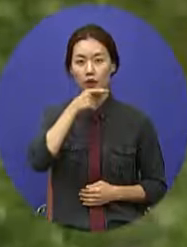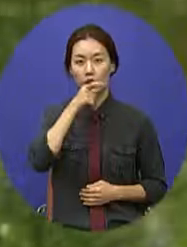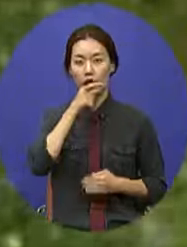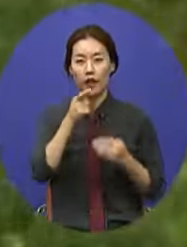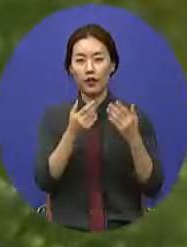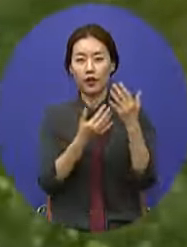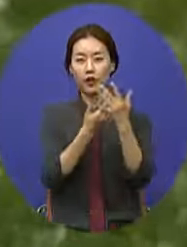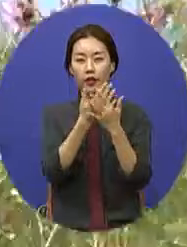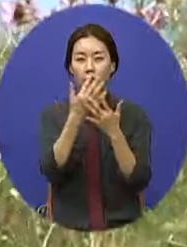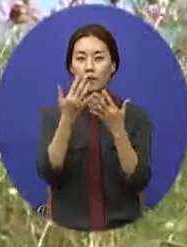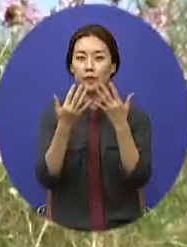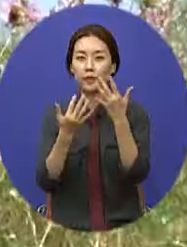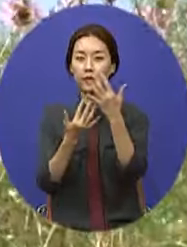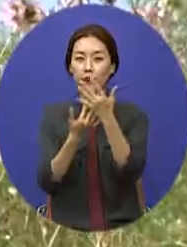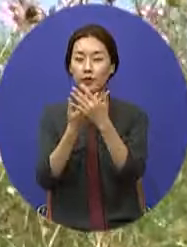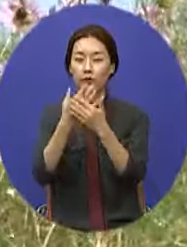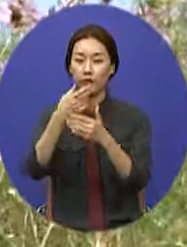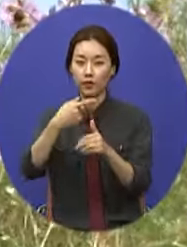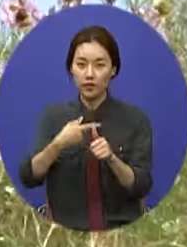새벽 안개